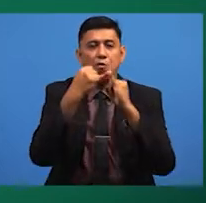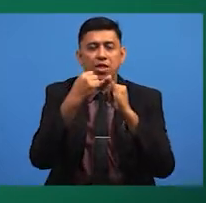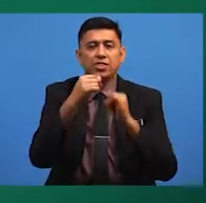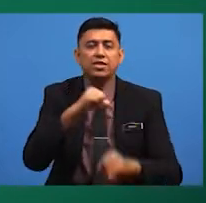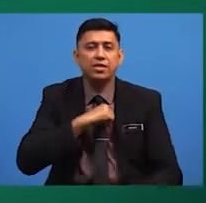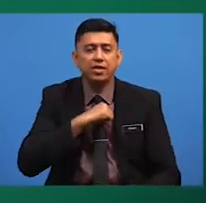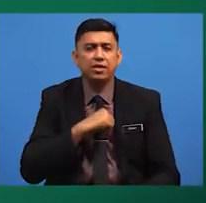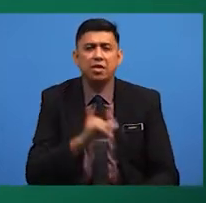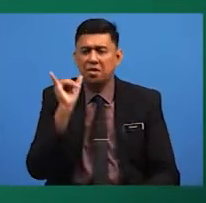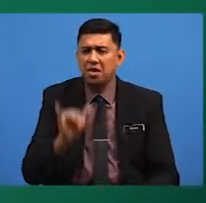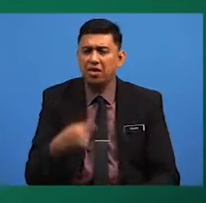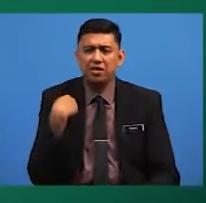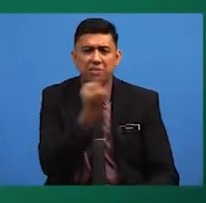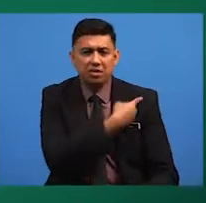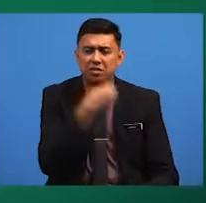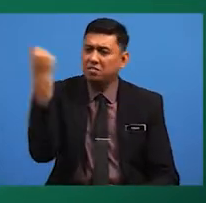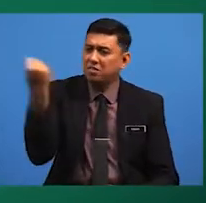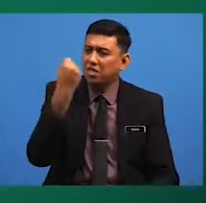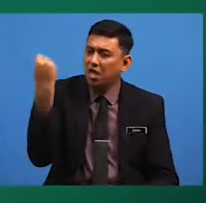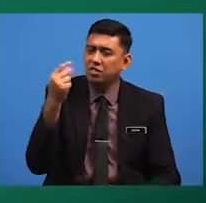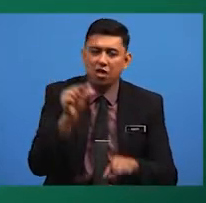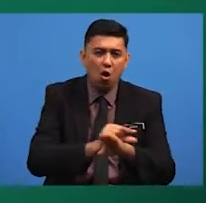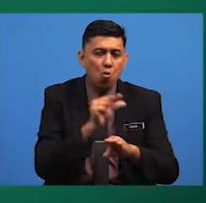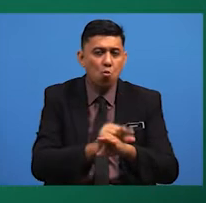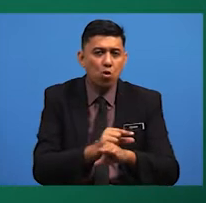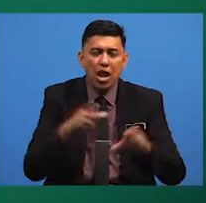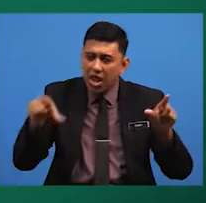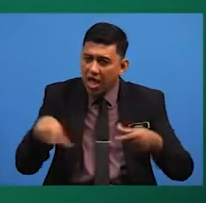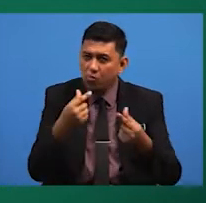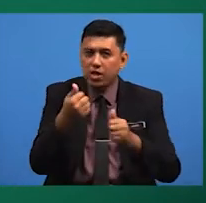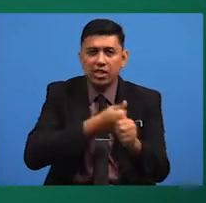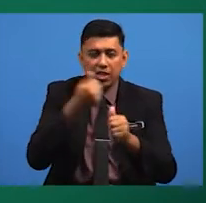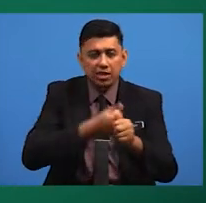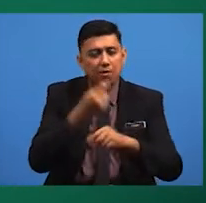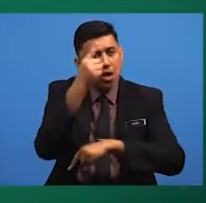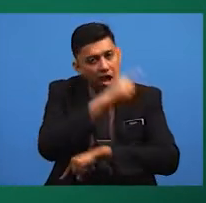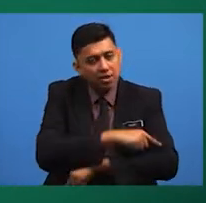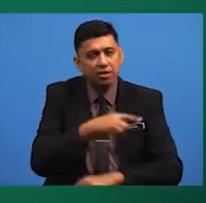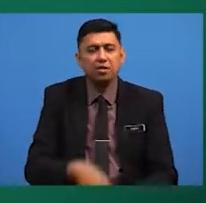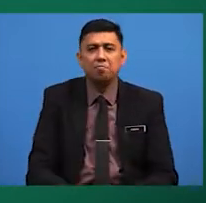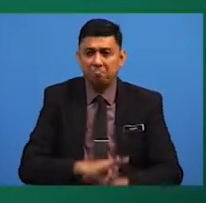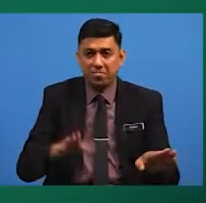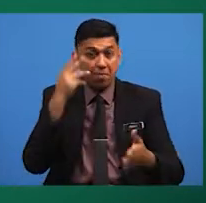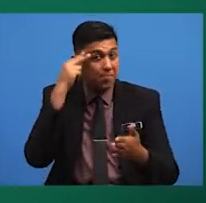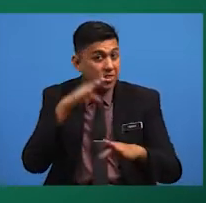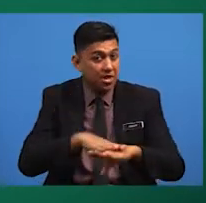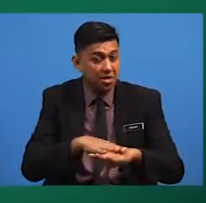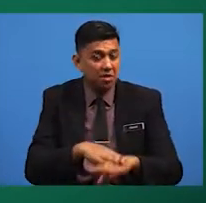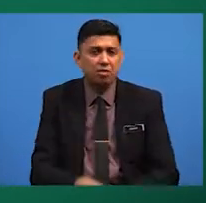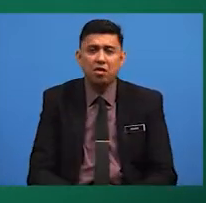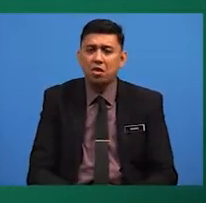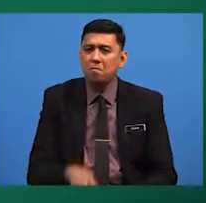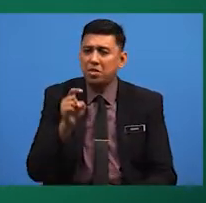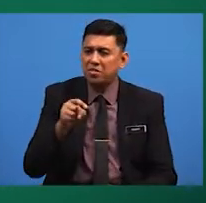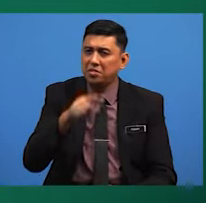Yang Tersendiri yang kita syaikhuna dan lakukan setiap hari tak cair meski